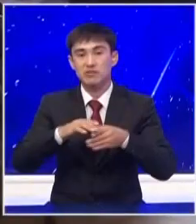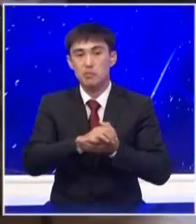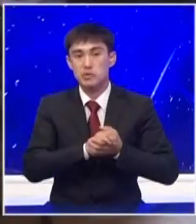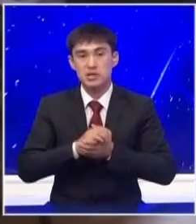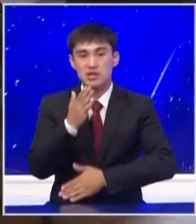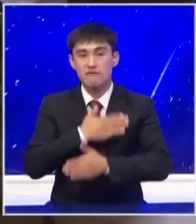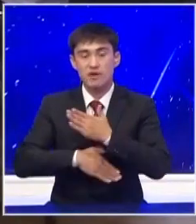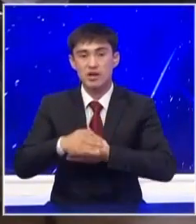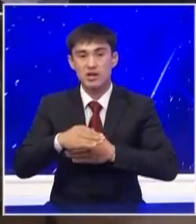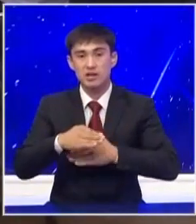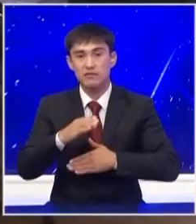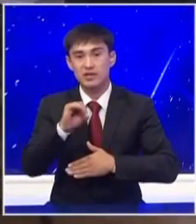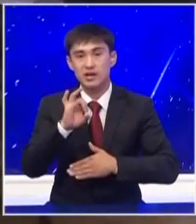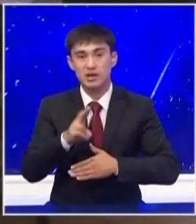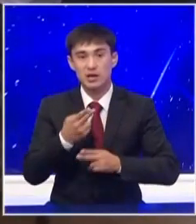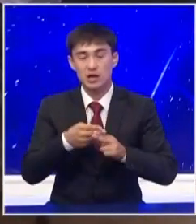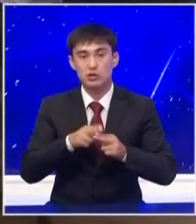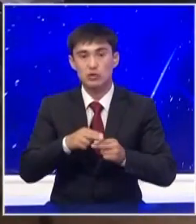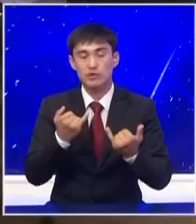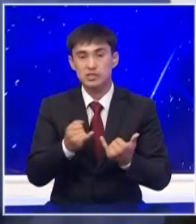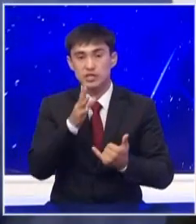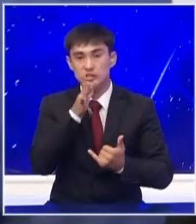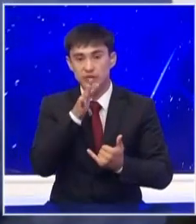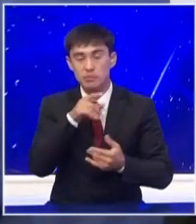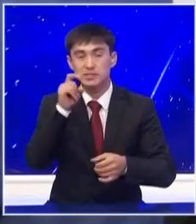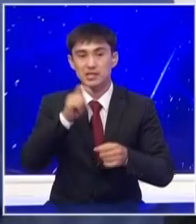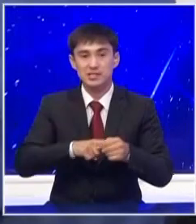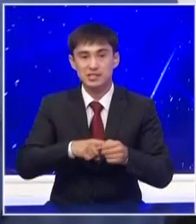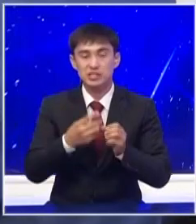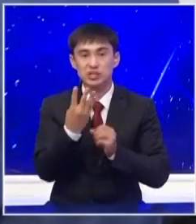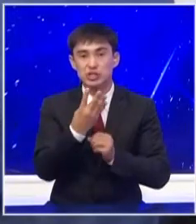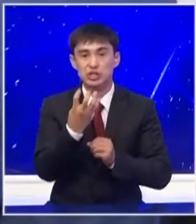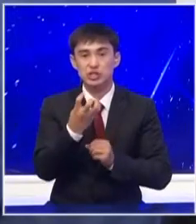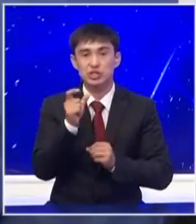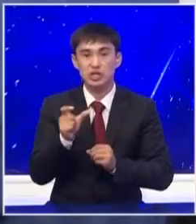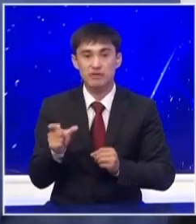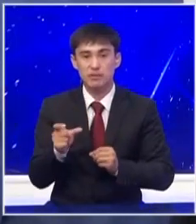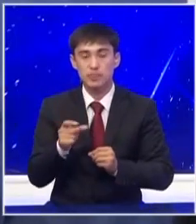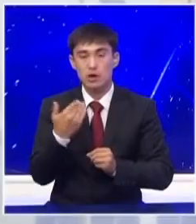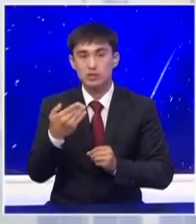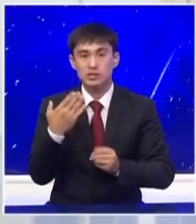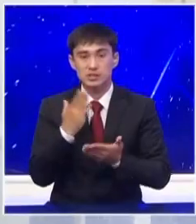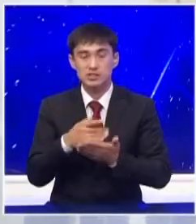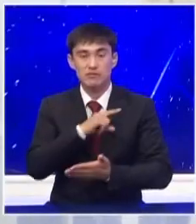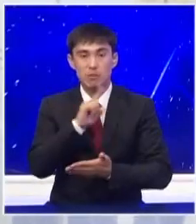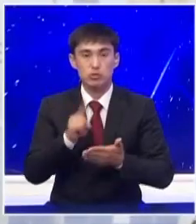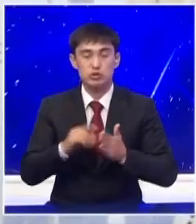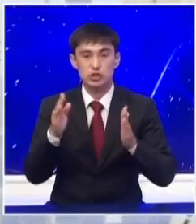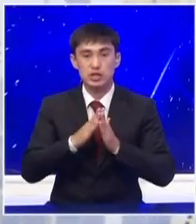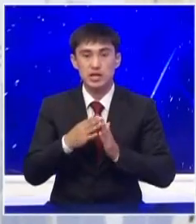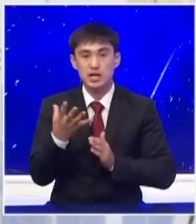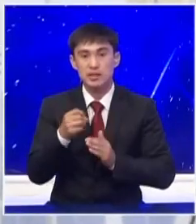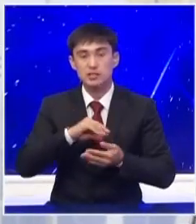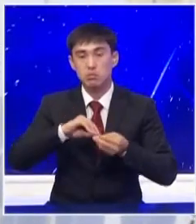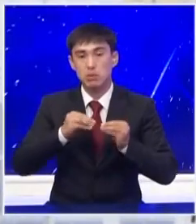объединение инвалидов-опорников «Ерлек», в котором в настоящее время зарегистрировано 400 человек. Многих из них беспокоят вопросы жилья, а также